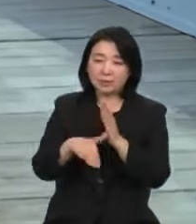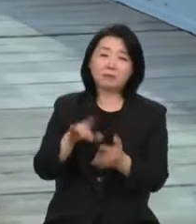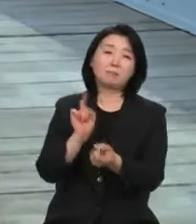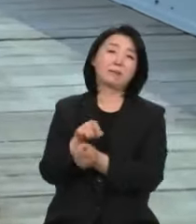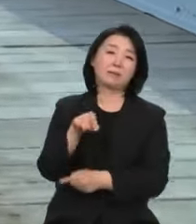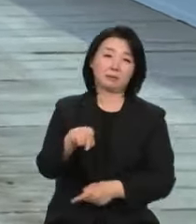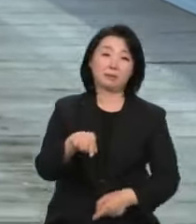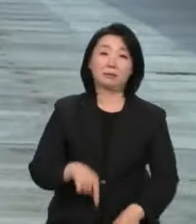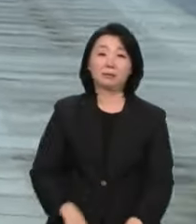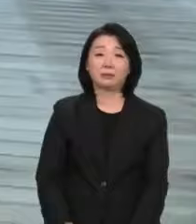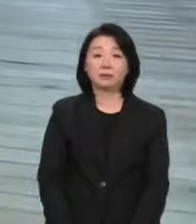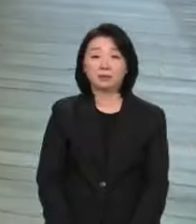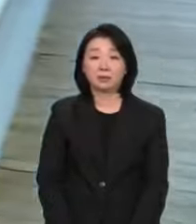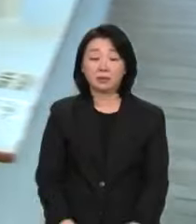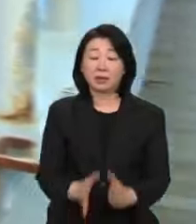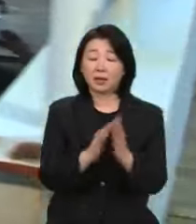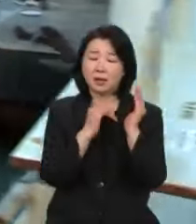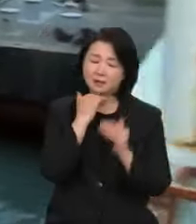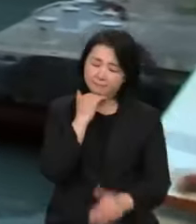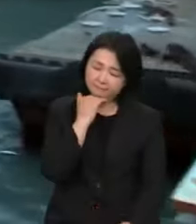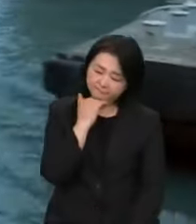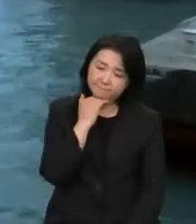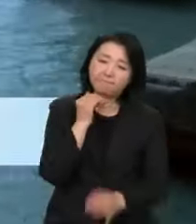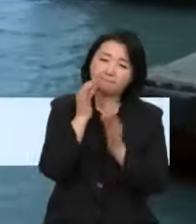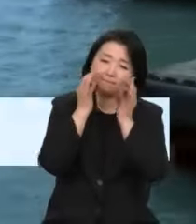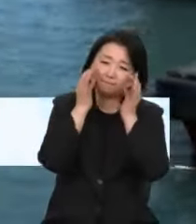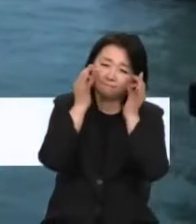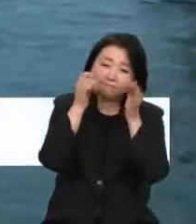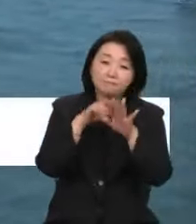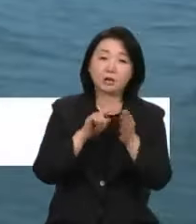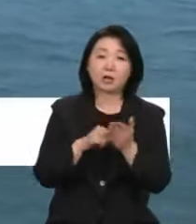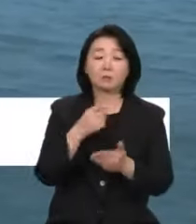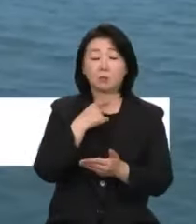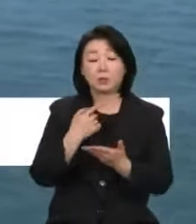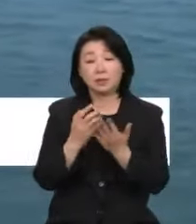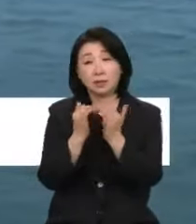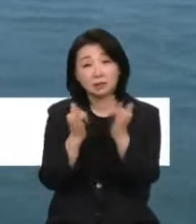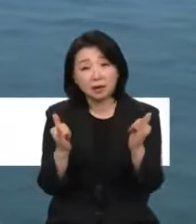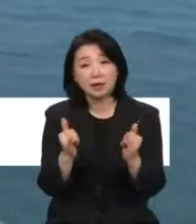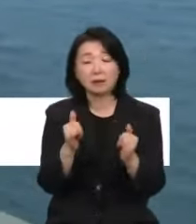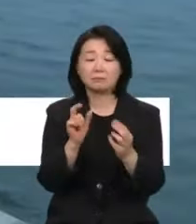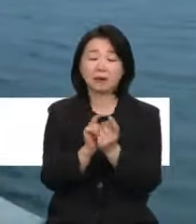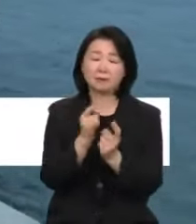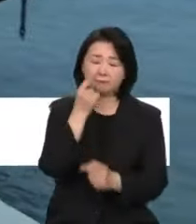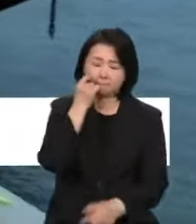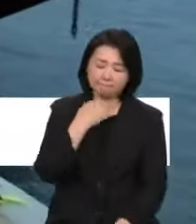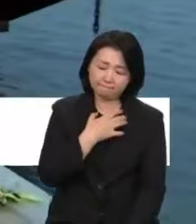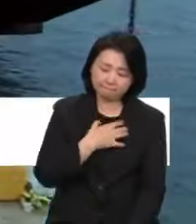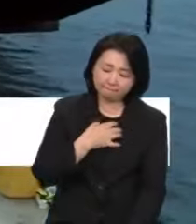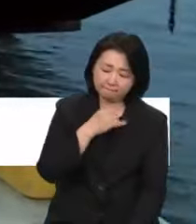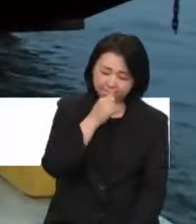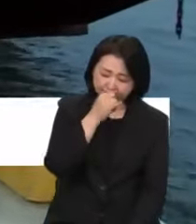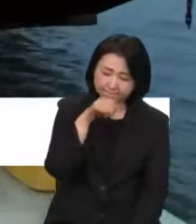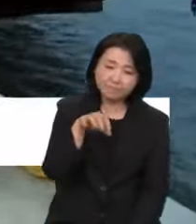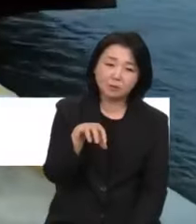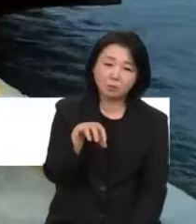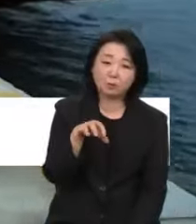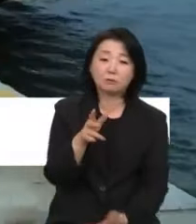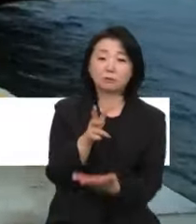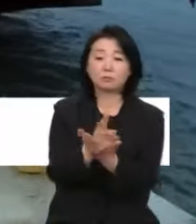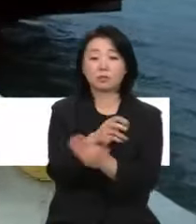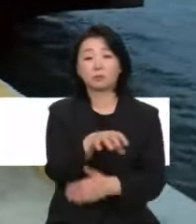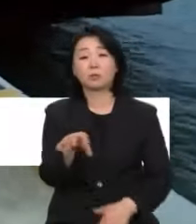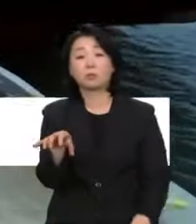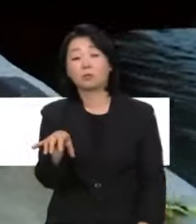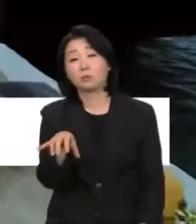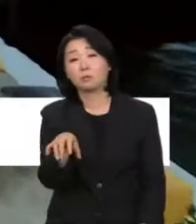여기입니다. 가족을 기다리는 간절한 마음, 또 희생자를 맞는 애절한 슬픔이 배어있는 이곳 주차장에